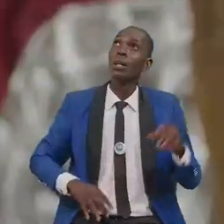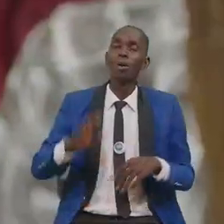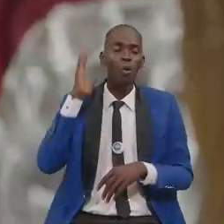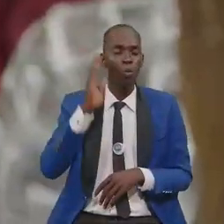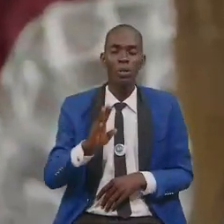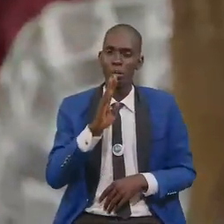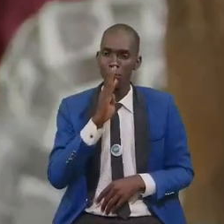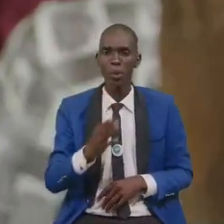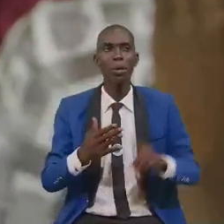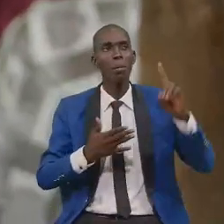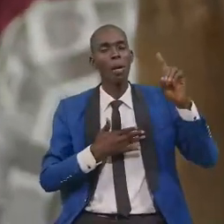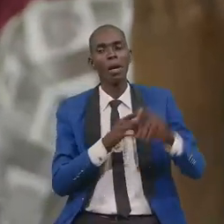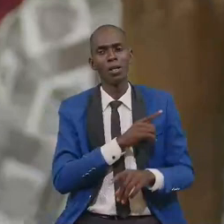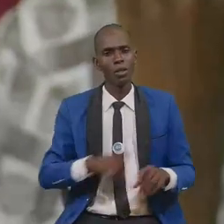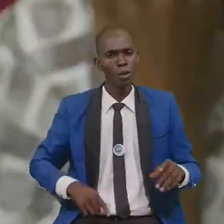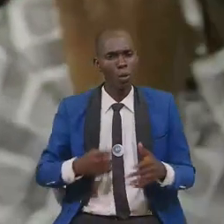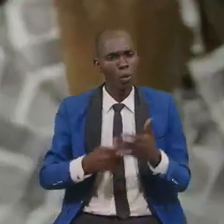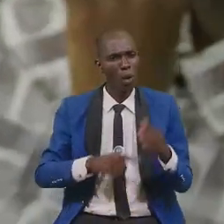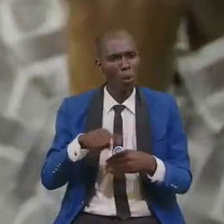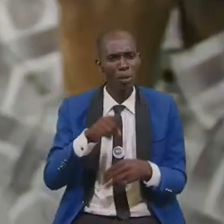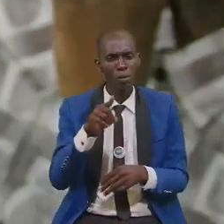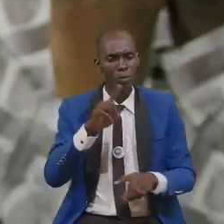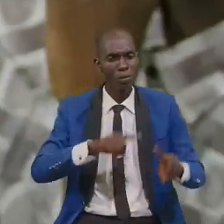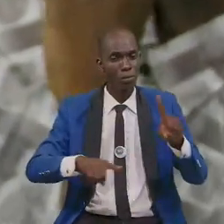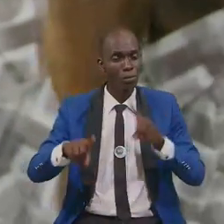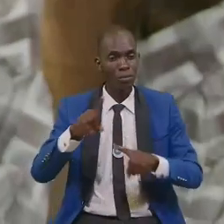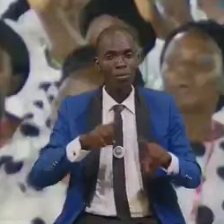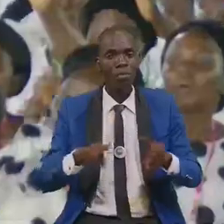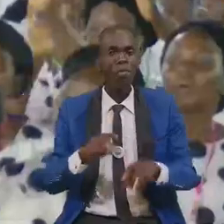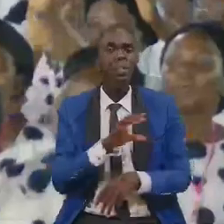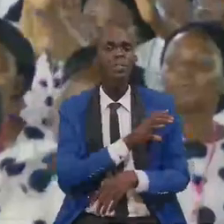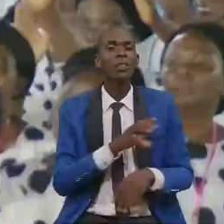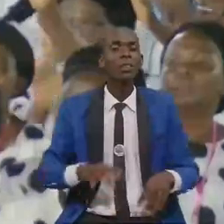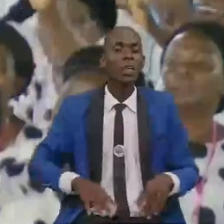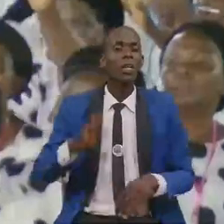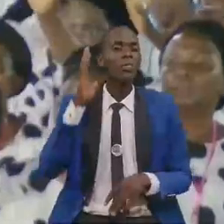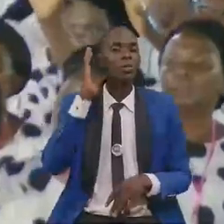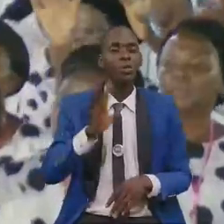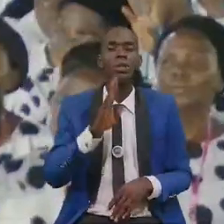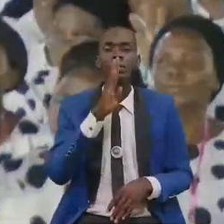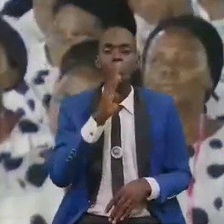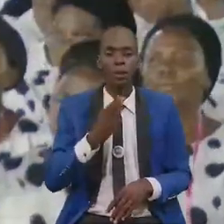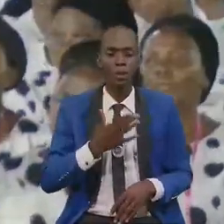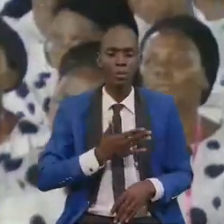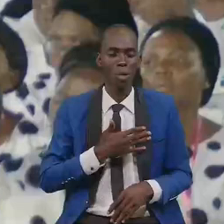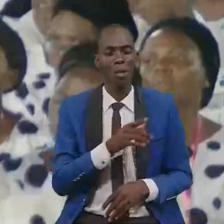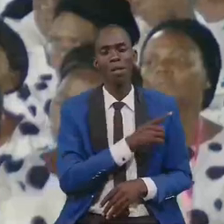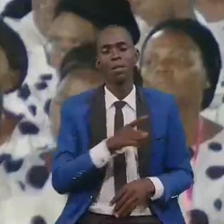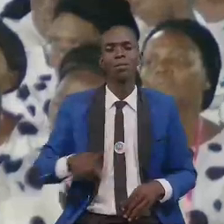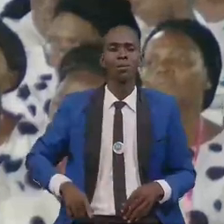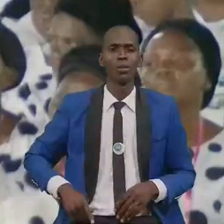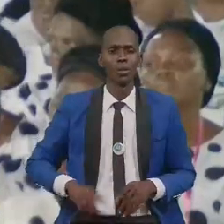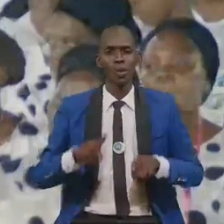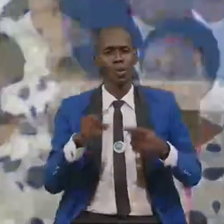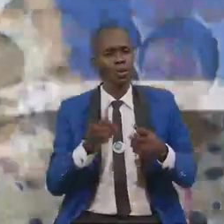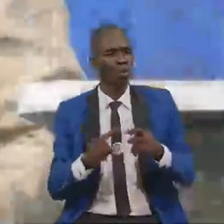et toi j'ai dit et toi est-ce que tu rêves d'autres seigneurs